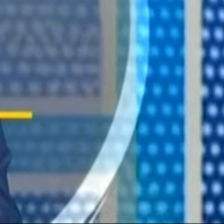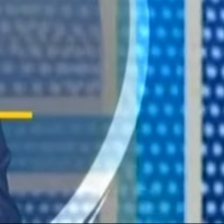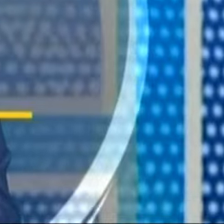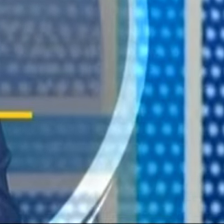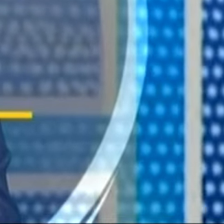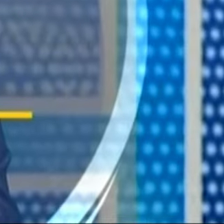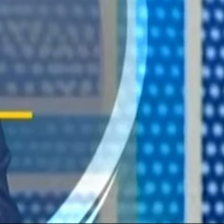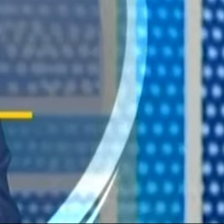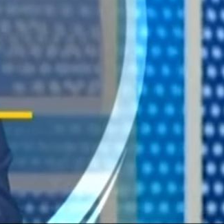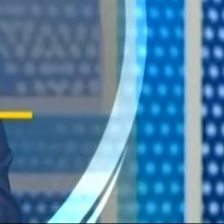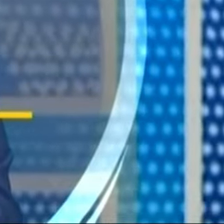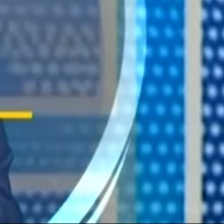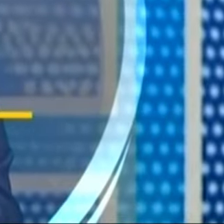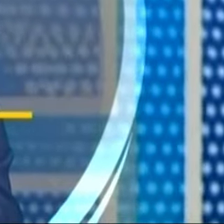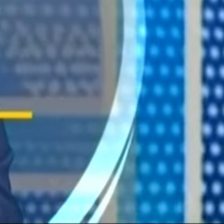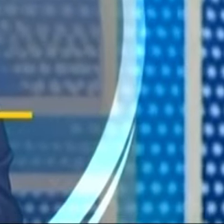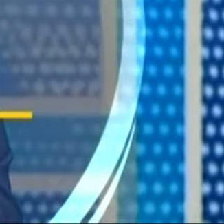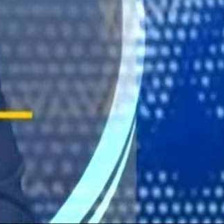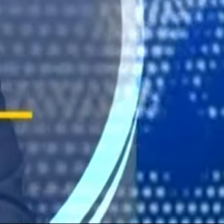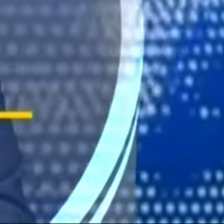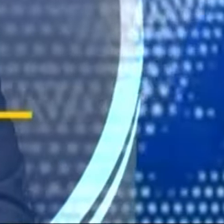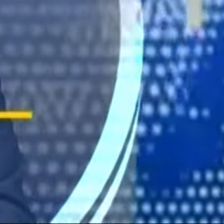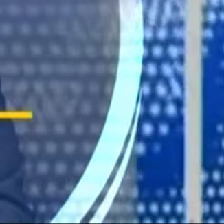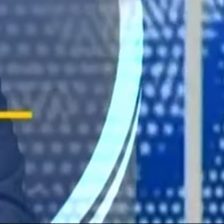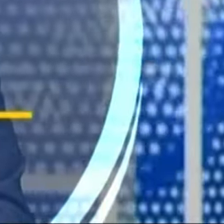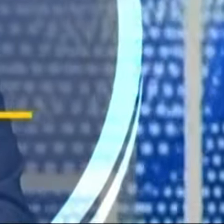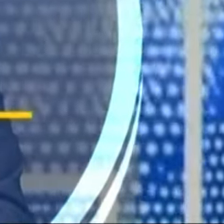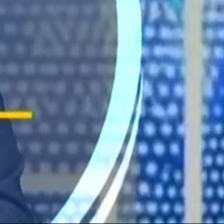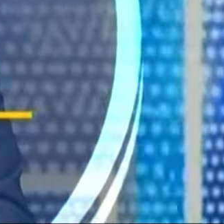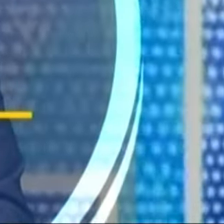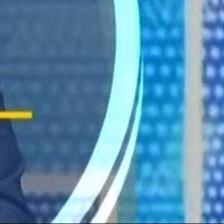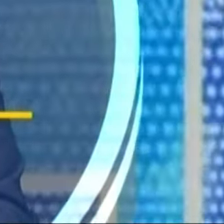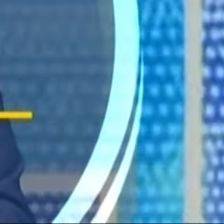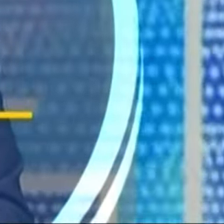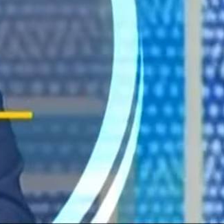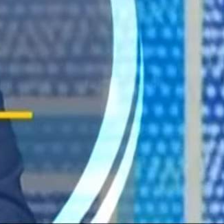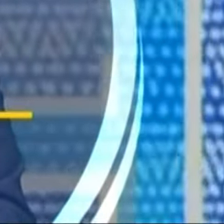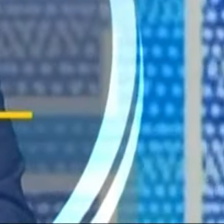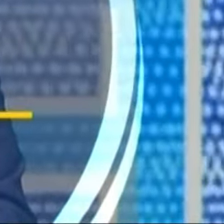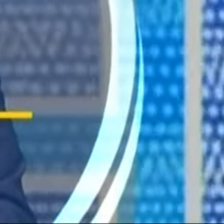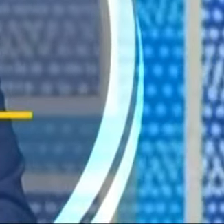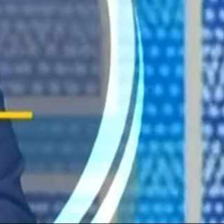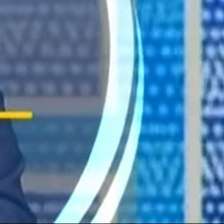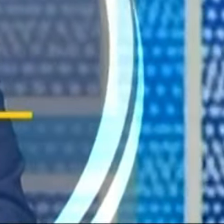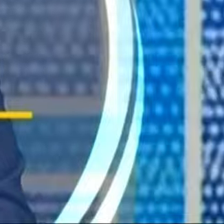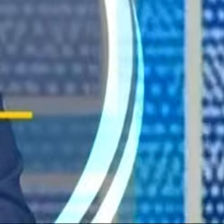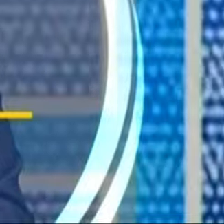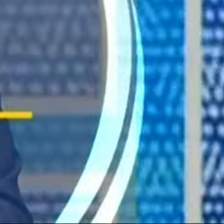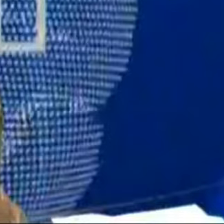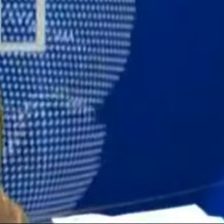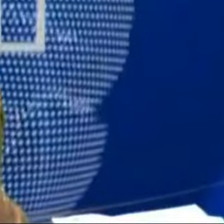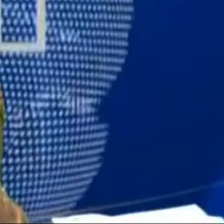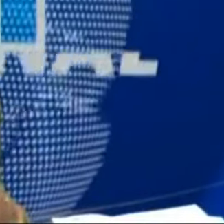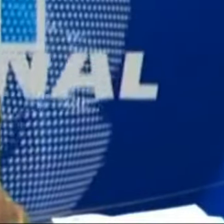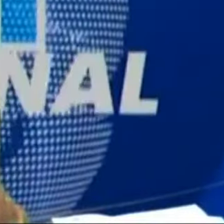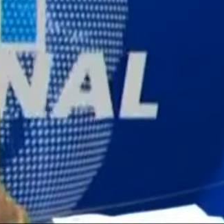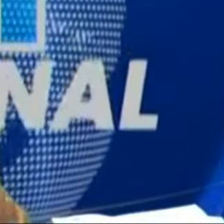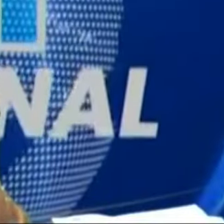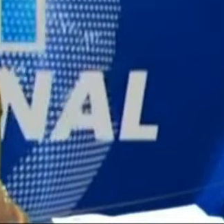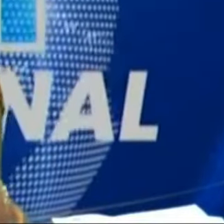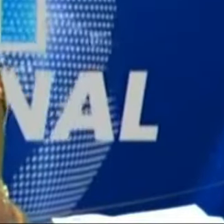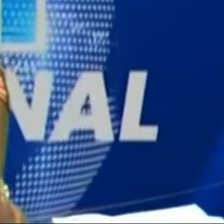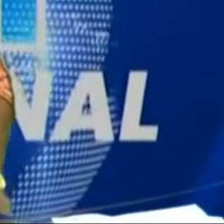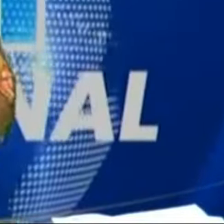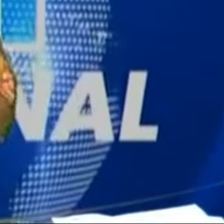l'endroit des potentiels investisseurs dans le secteur bancaire, les banques et l'État congolais. Mesdames et messieurs, grand est